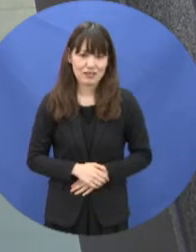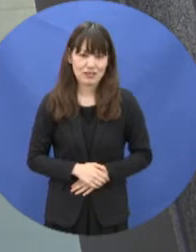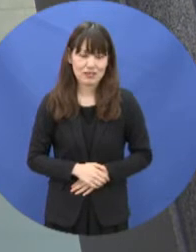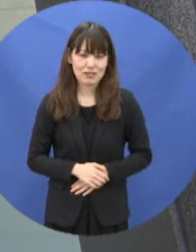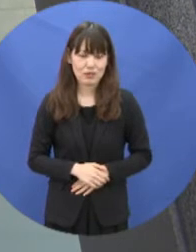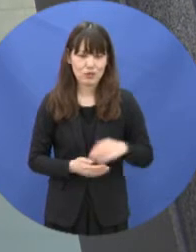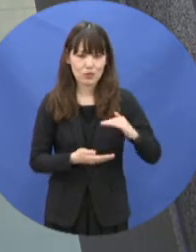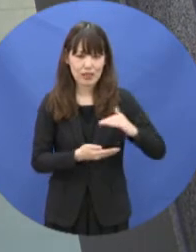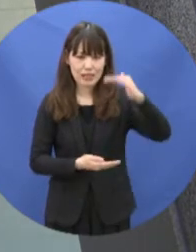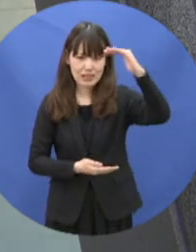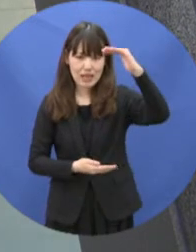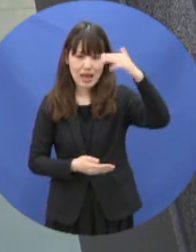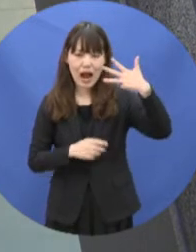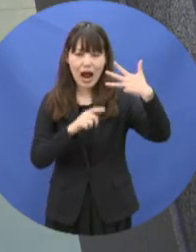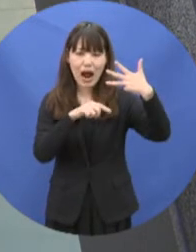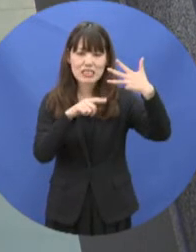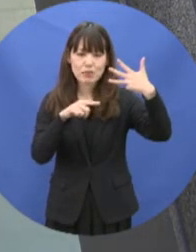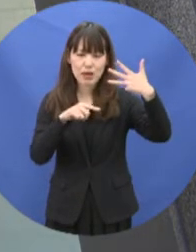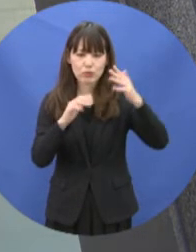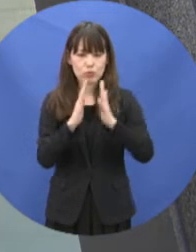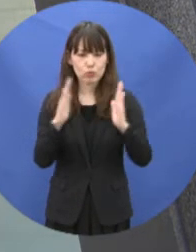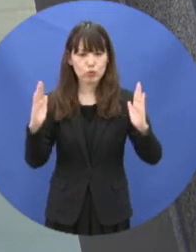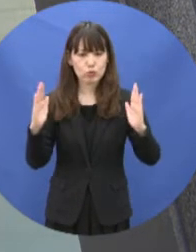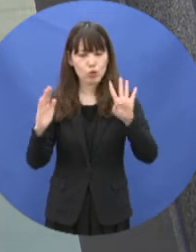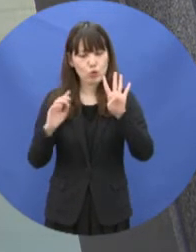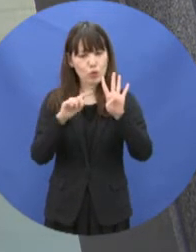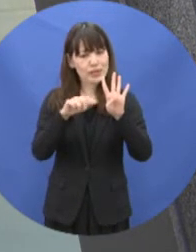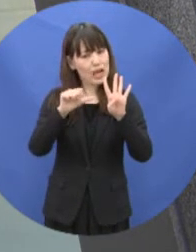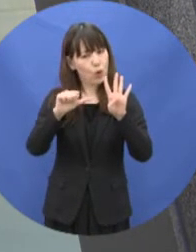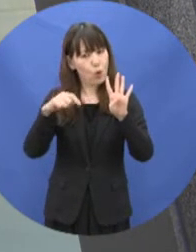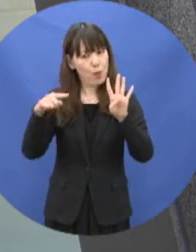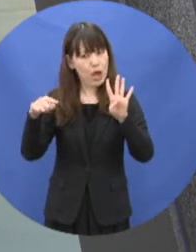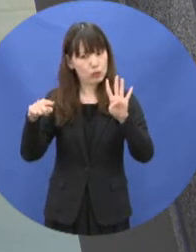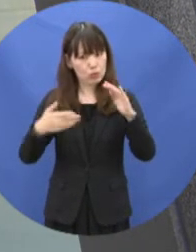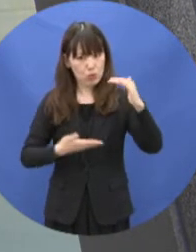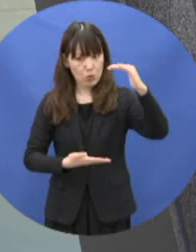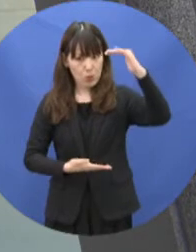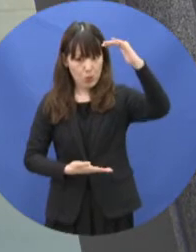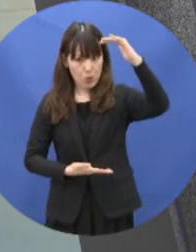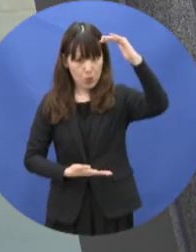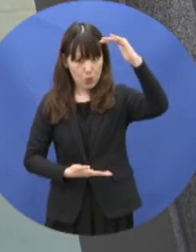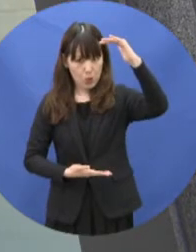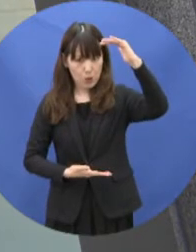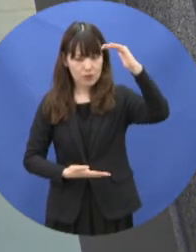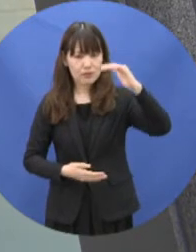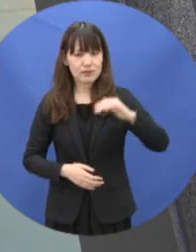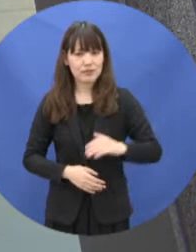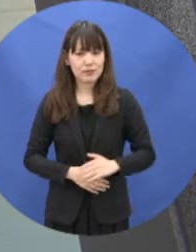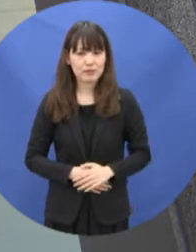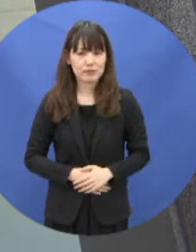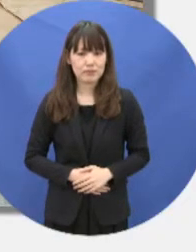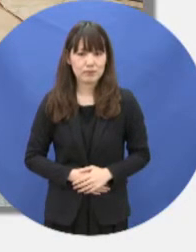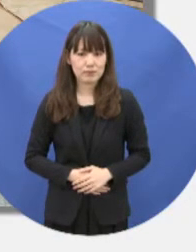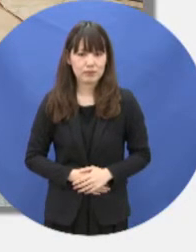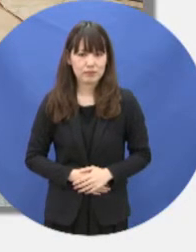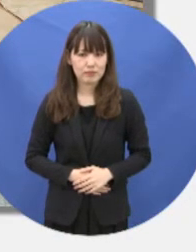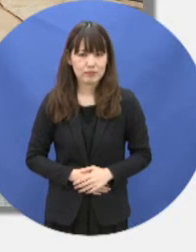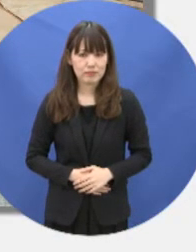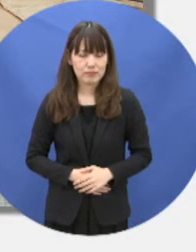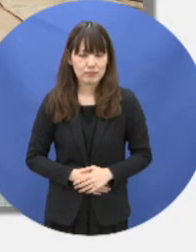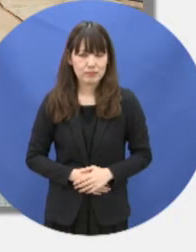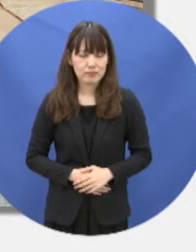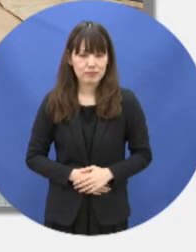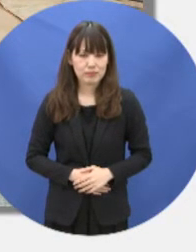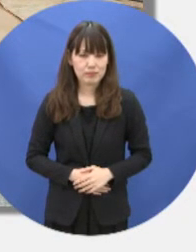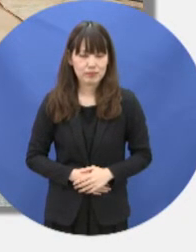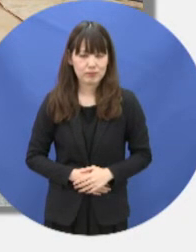縦8メートル横 4.5 メートルっていう大きな、まあ、壁画ですね。